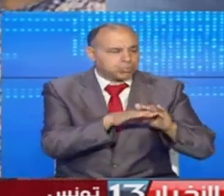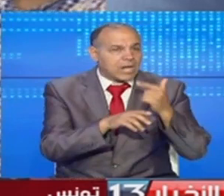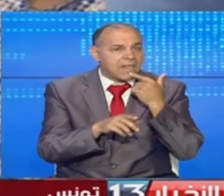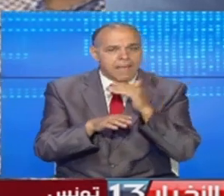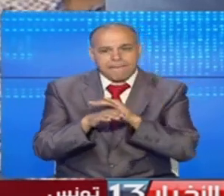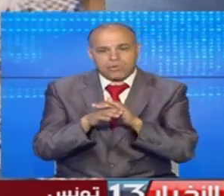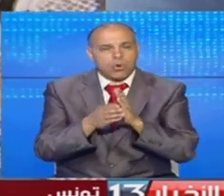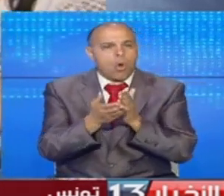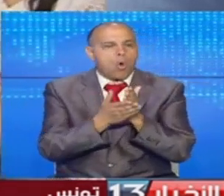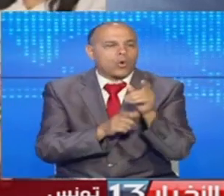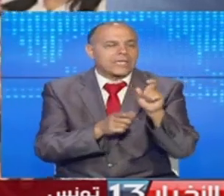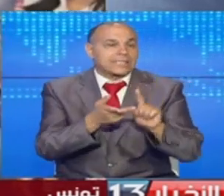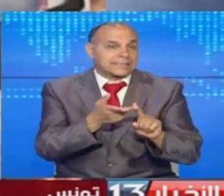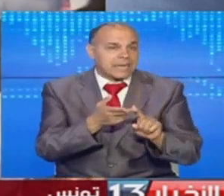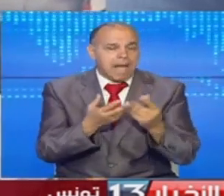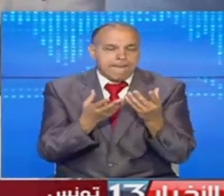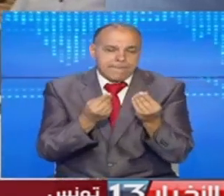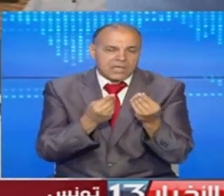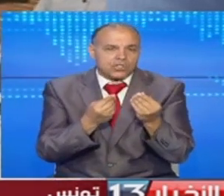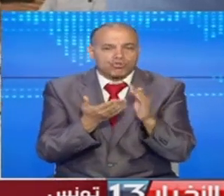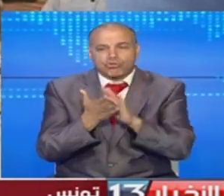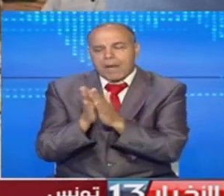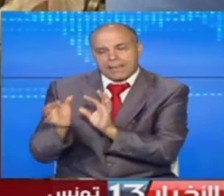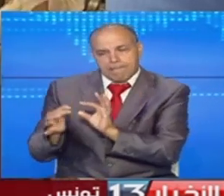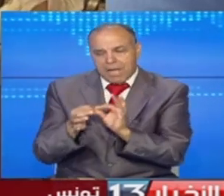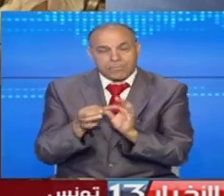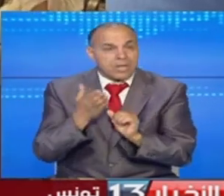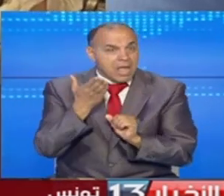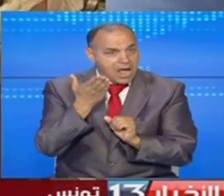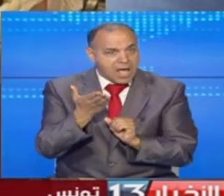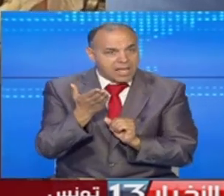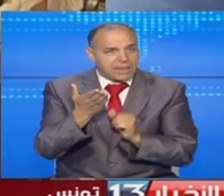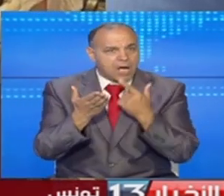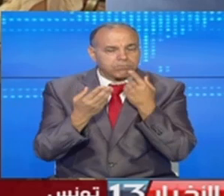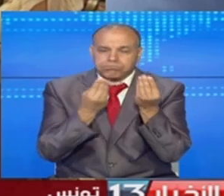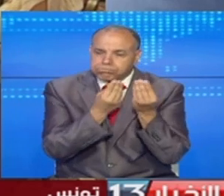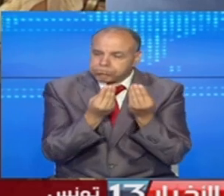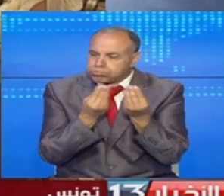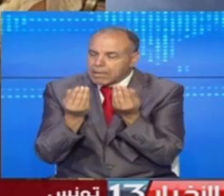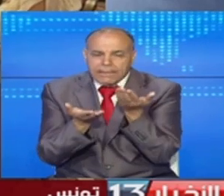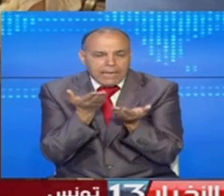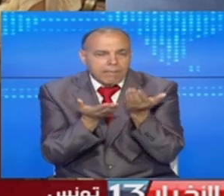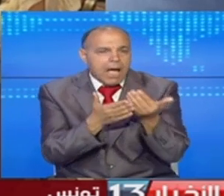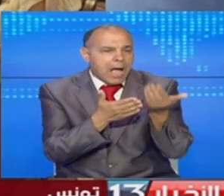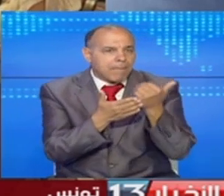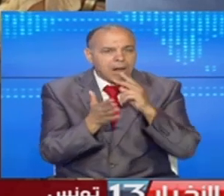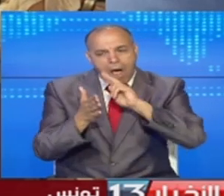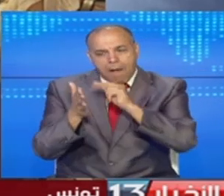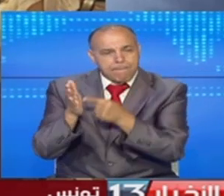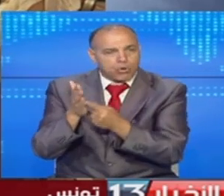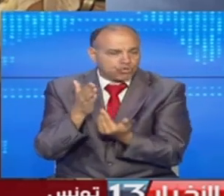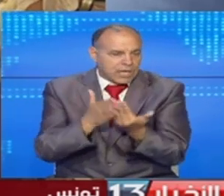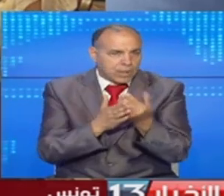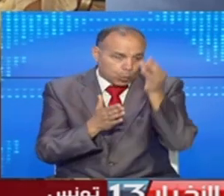في مجال حقوق الإنسان مع عدد من مكونات المجتمع المدني قصد التشاور والتقييم قبل إصدار التقرير